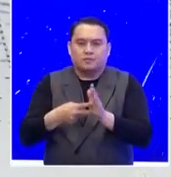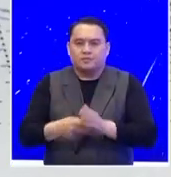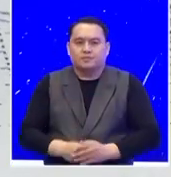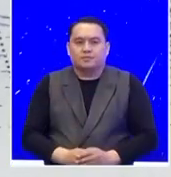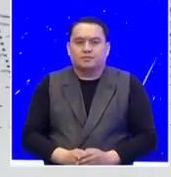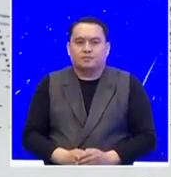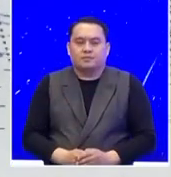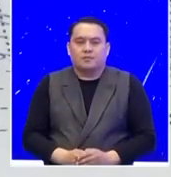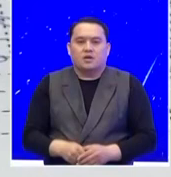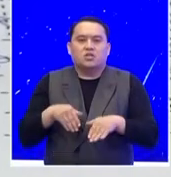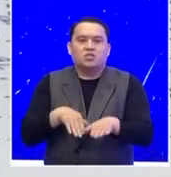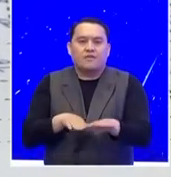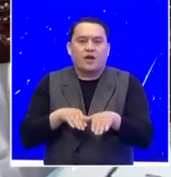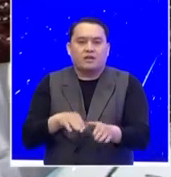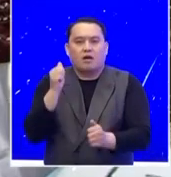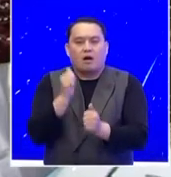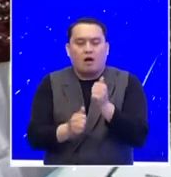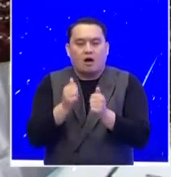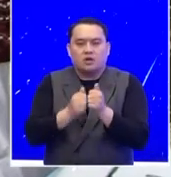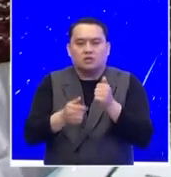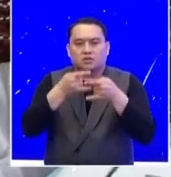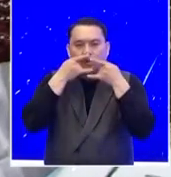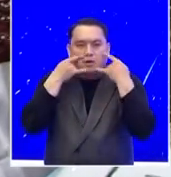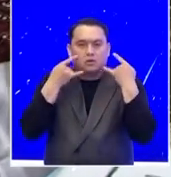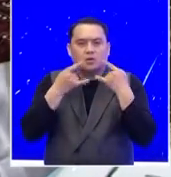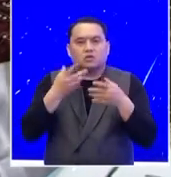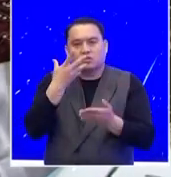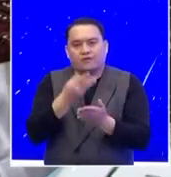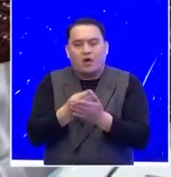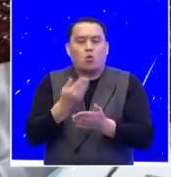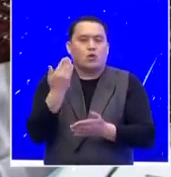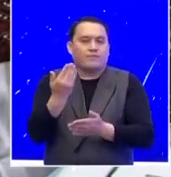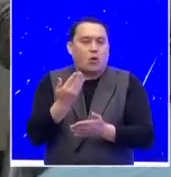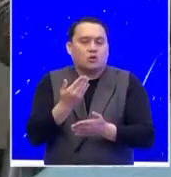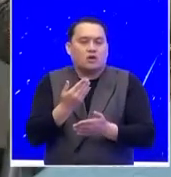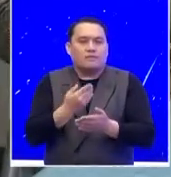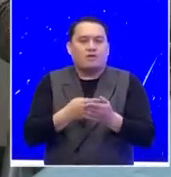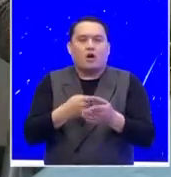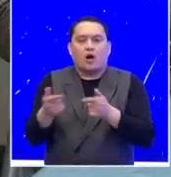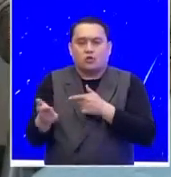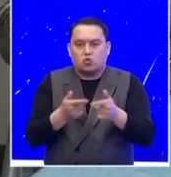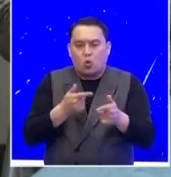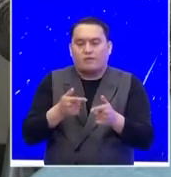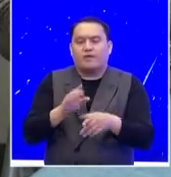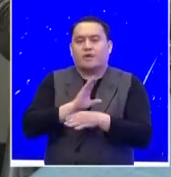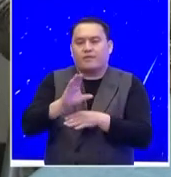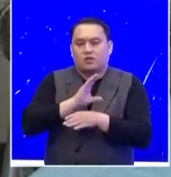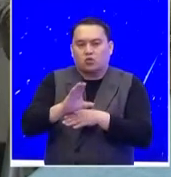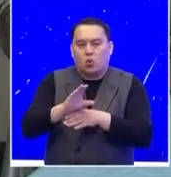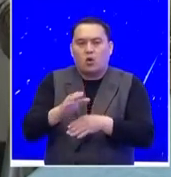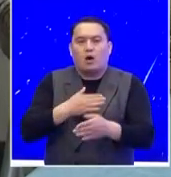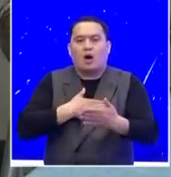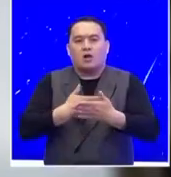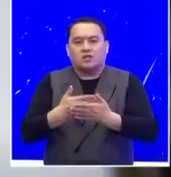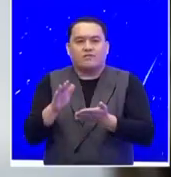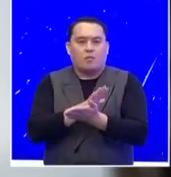В импровизированный цех швейную машинку каждая вокалистка ансамбля принесла свою. Из-под них непрерывным потоком идут готовые масочные изделия. Волонтерами